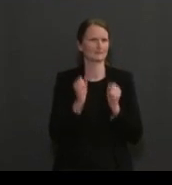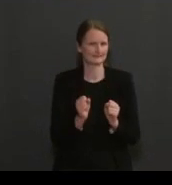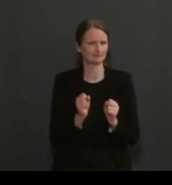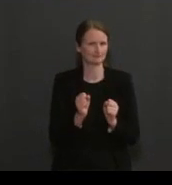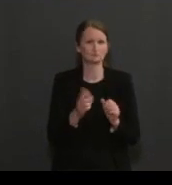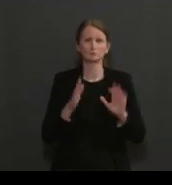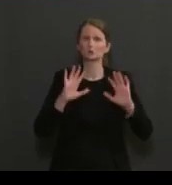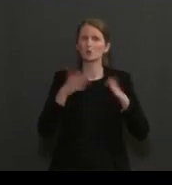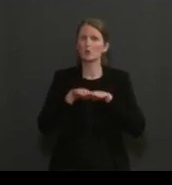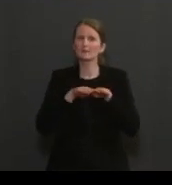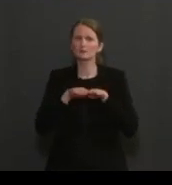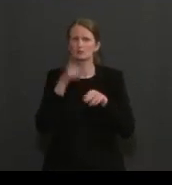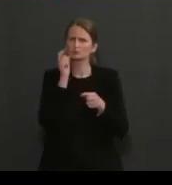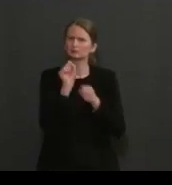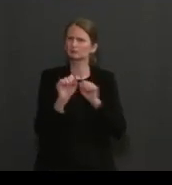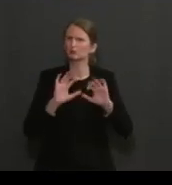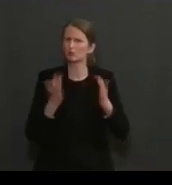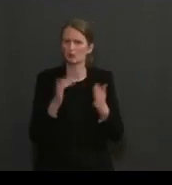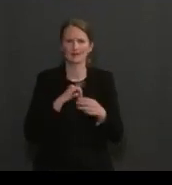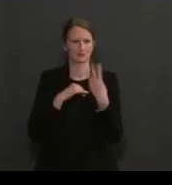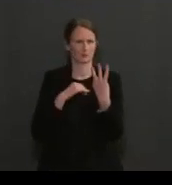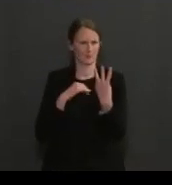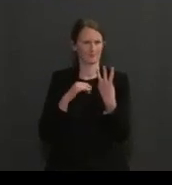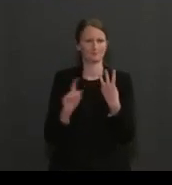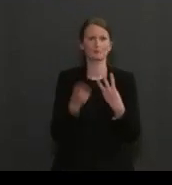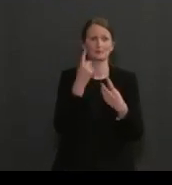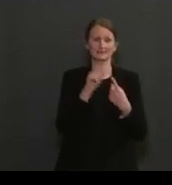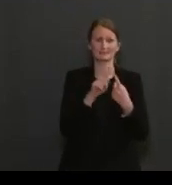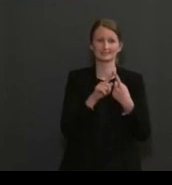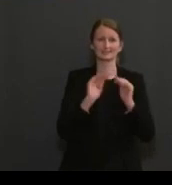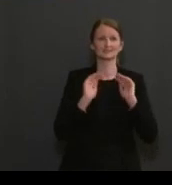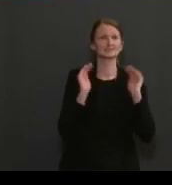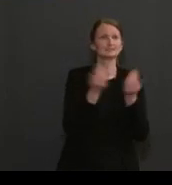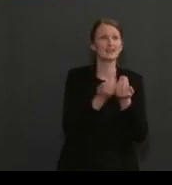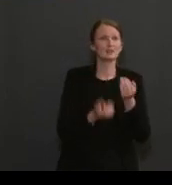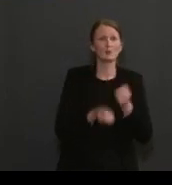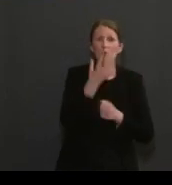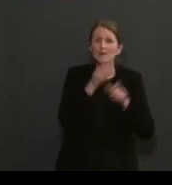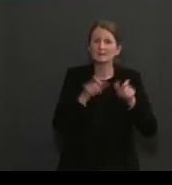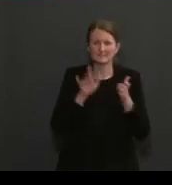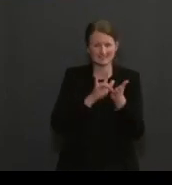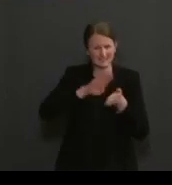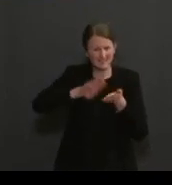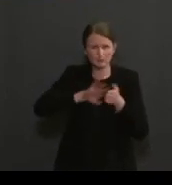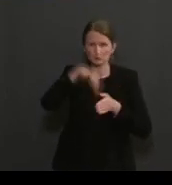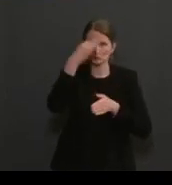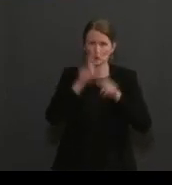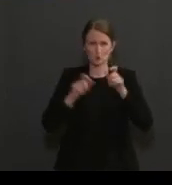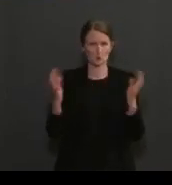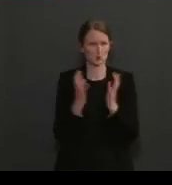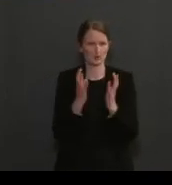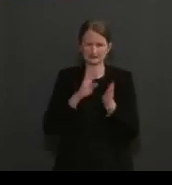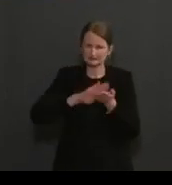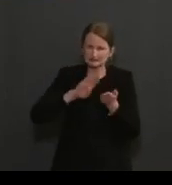de personnes qui sont présentes dans une pièce. C'est typiquement au niveau professionnel tout l'intérêt du télétravail, puisqu'il y a moins de